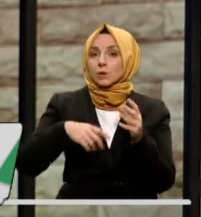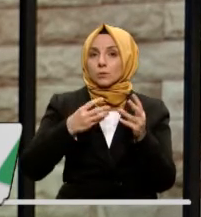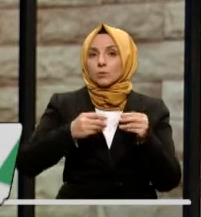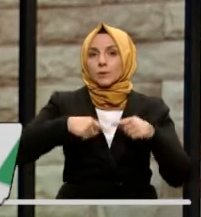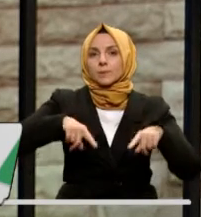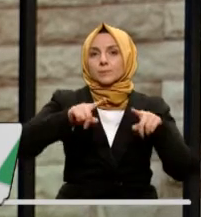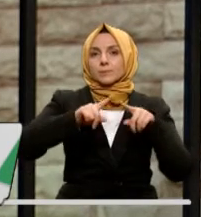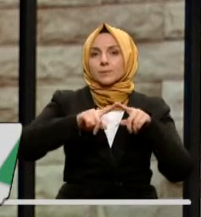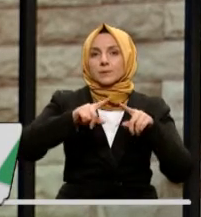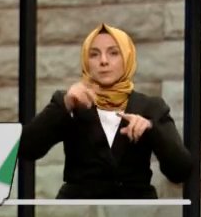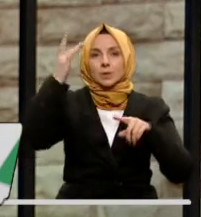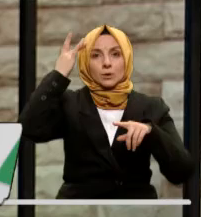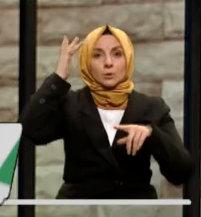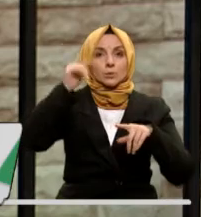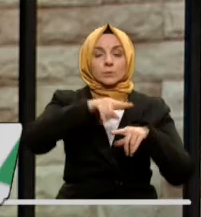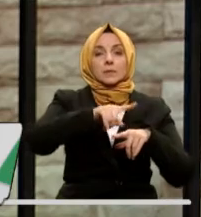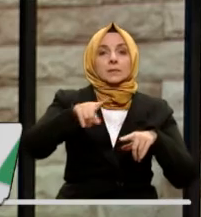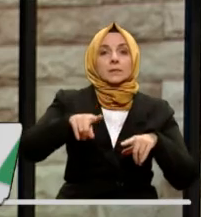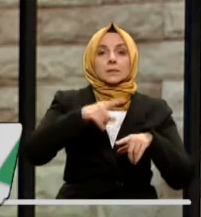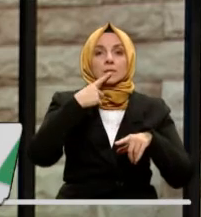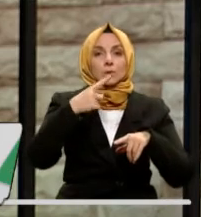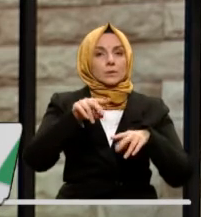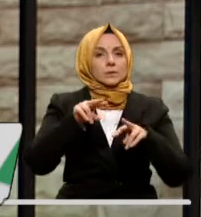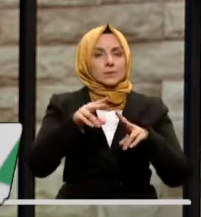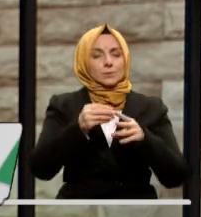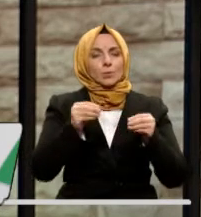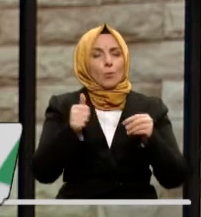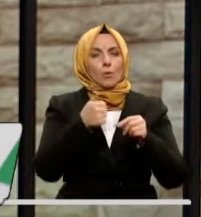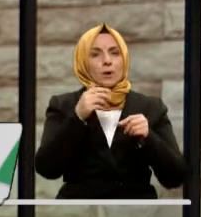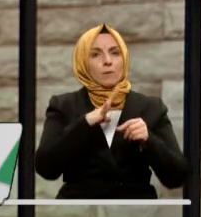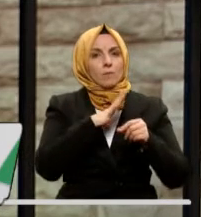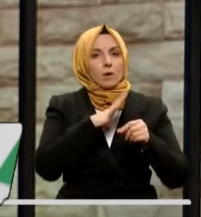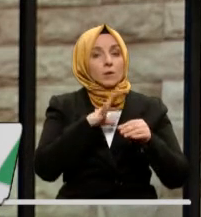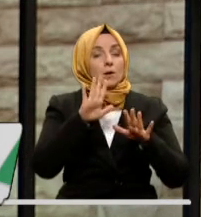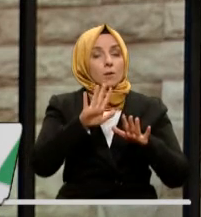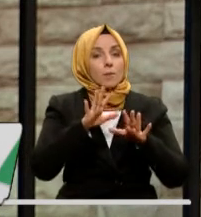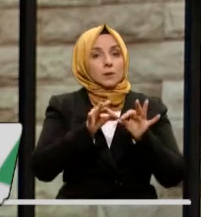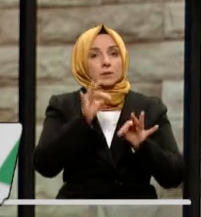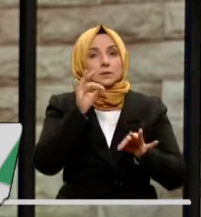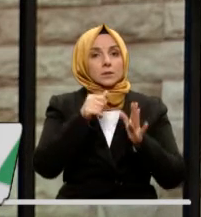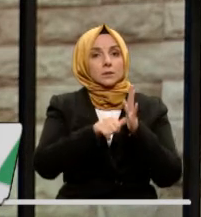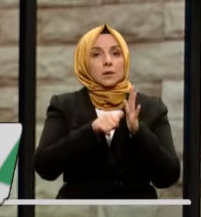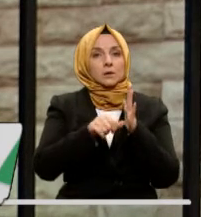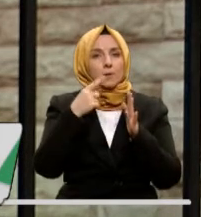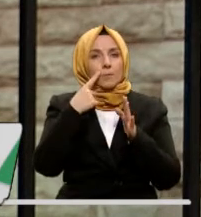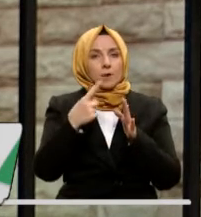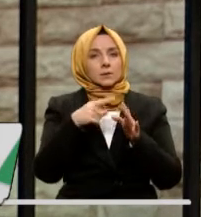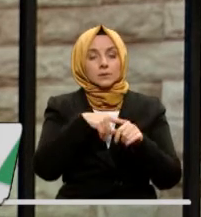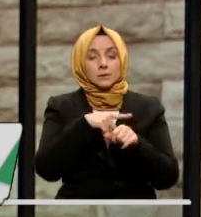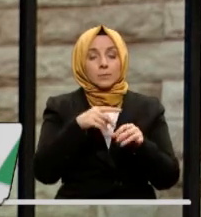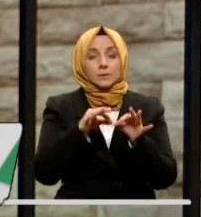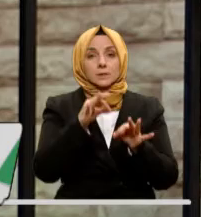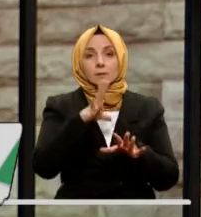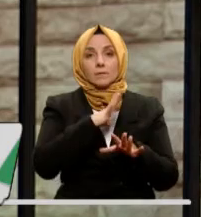bizim kültürümüzde Sizinde ifade ettiğiniz gibi çok büyük bir önem var Ama insanlık tarihine baktığımızda insanlığın